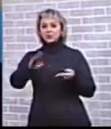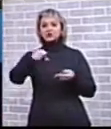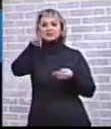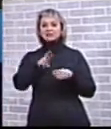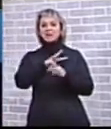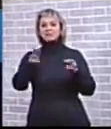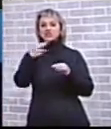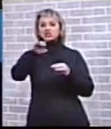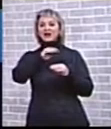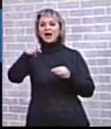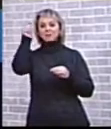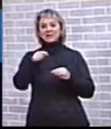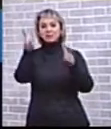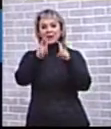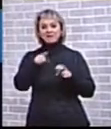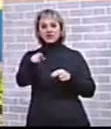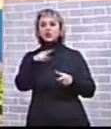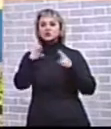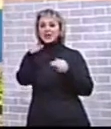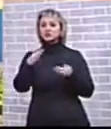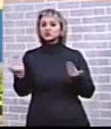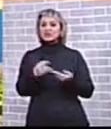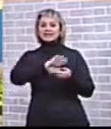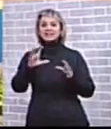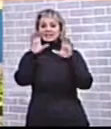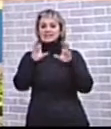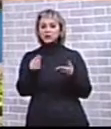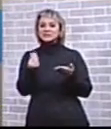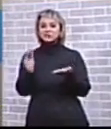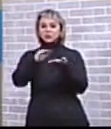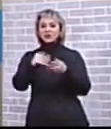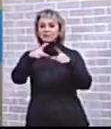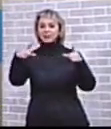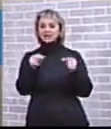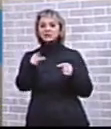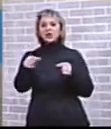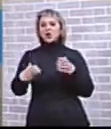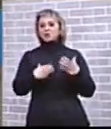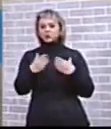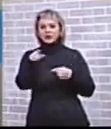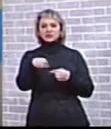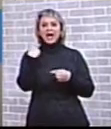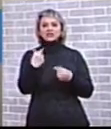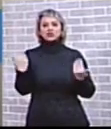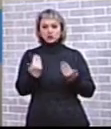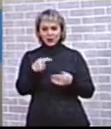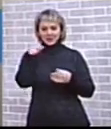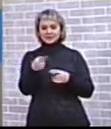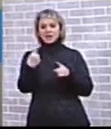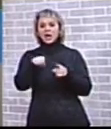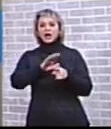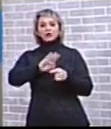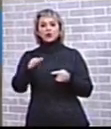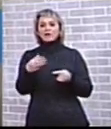Специалисты МинЖКХ выехали с проверкой на жалобу жильца по незаконной сумме в платежке. Будоражит он. Один жилец, которого